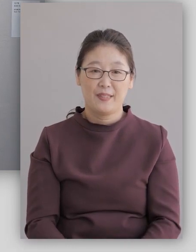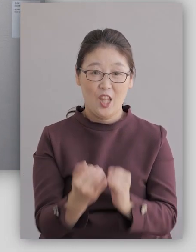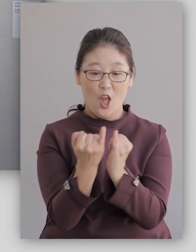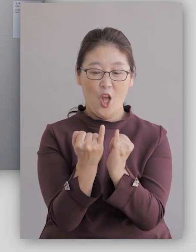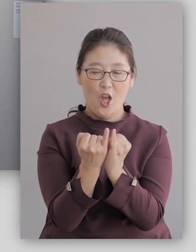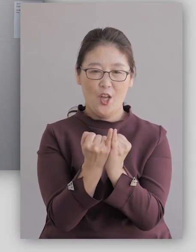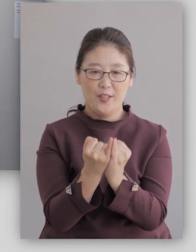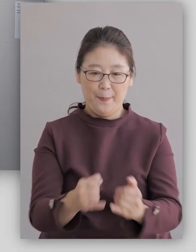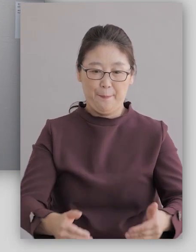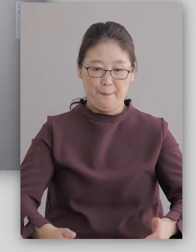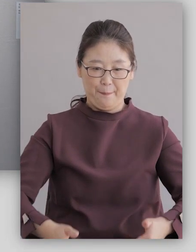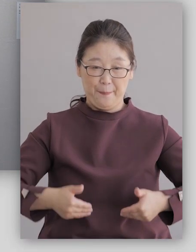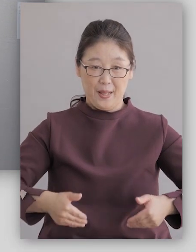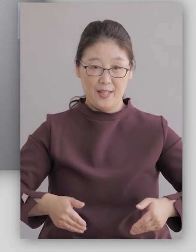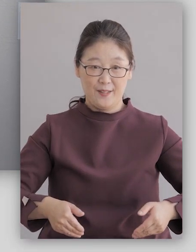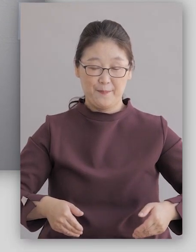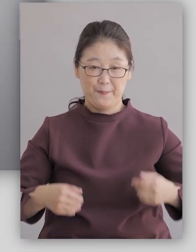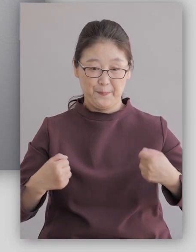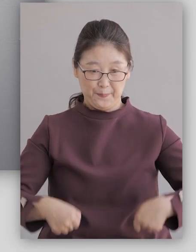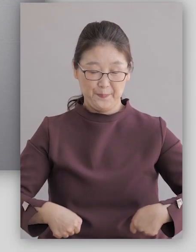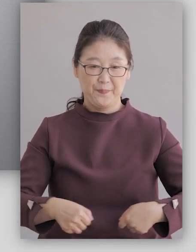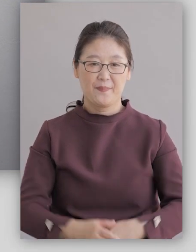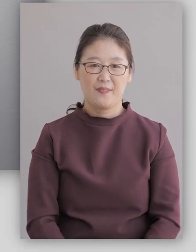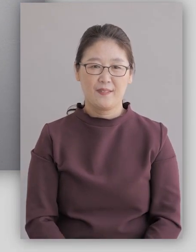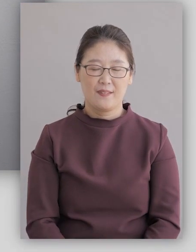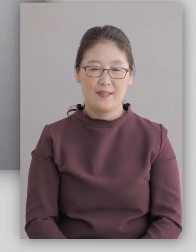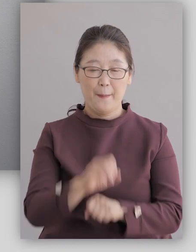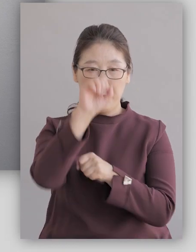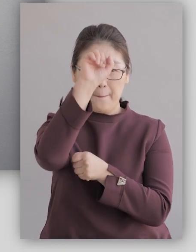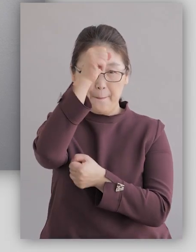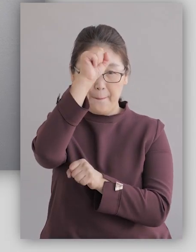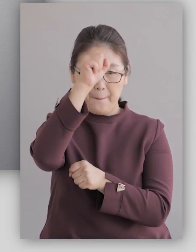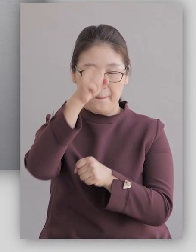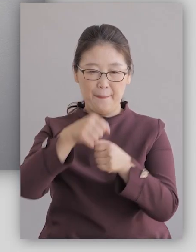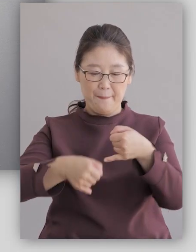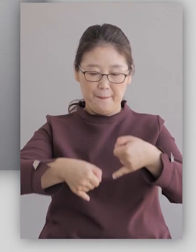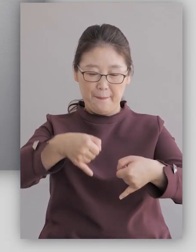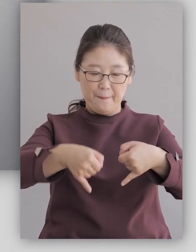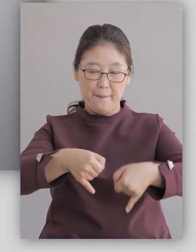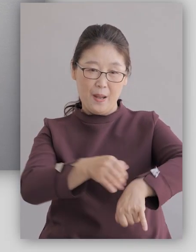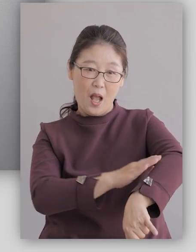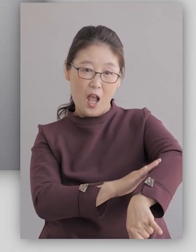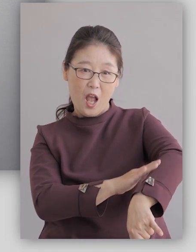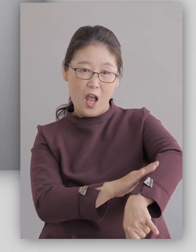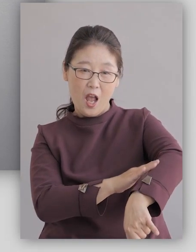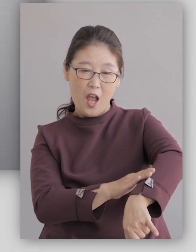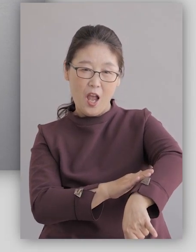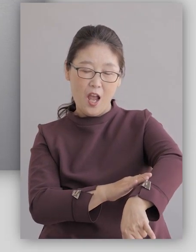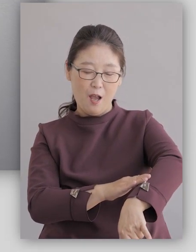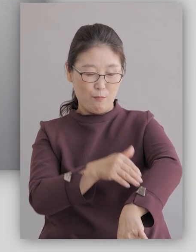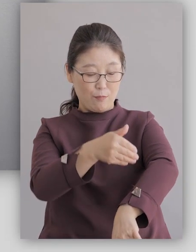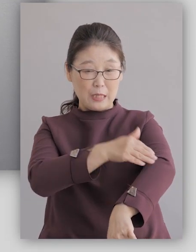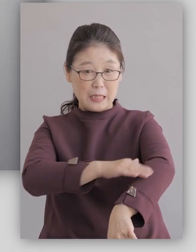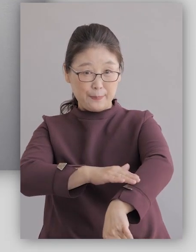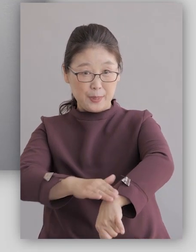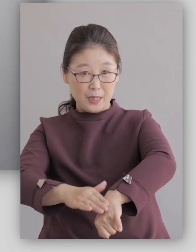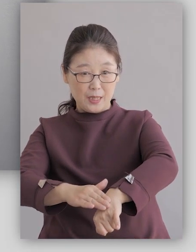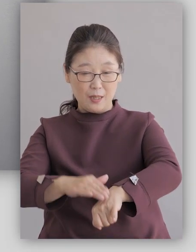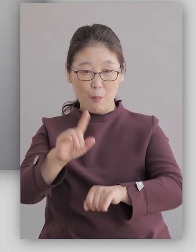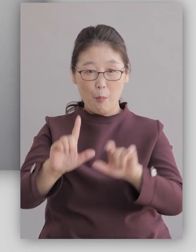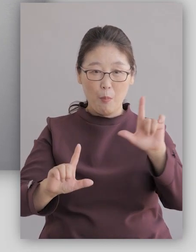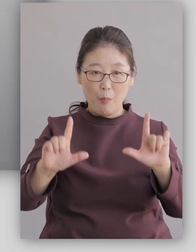짧은 미니스커트에 그 다리에 그 하이힐을 신고 바디 페인팅하는 이런 모습들은, 그리고